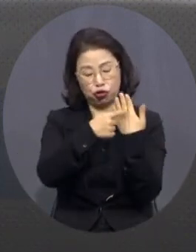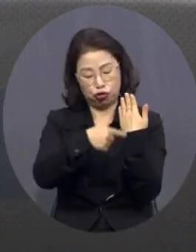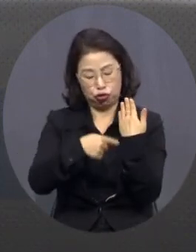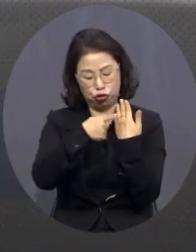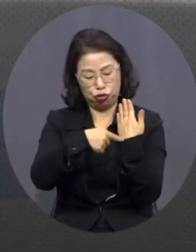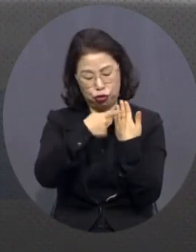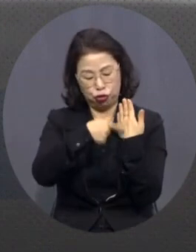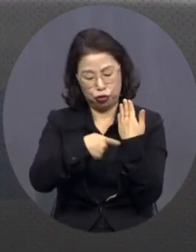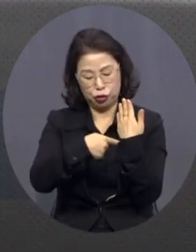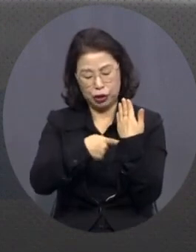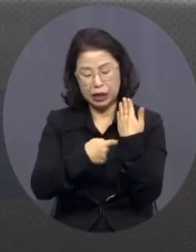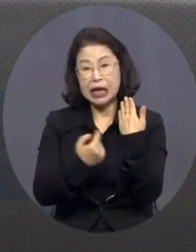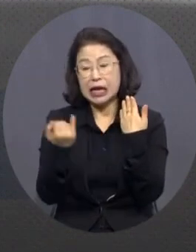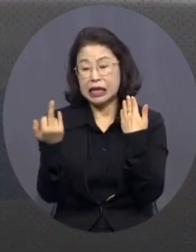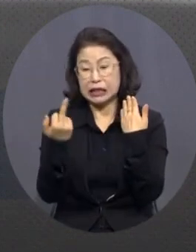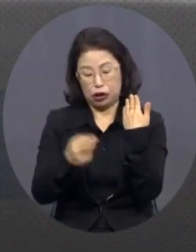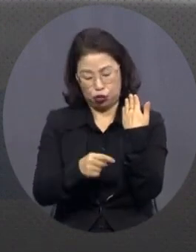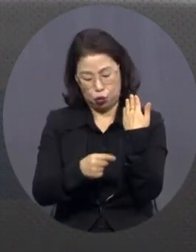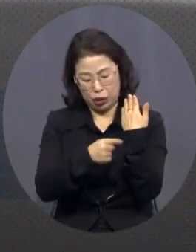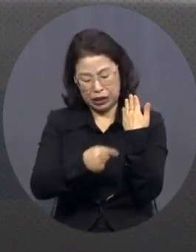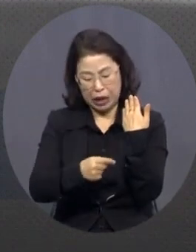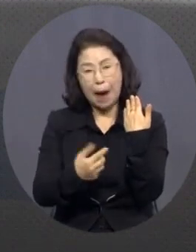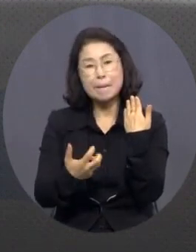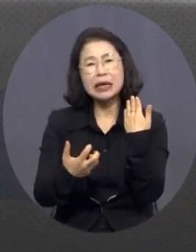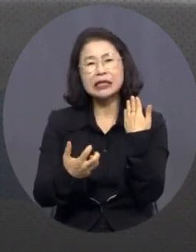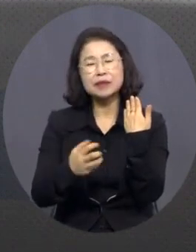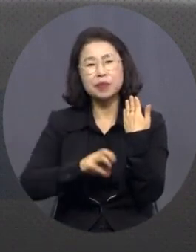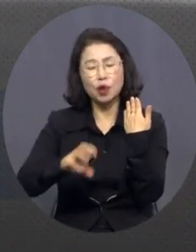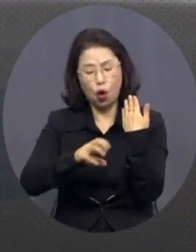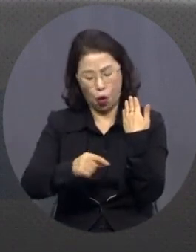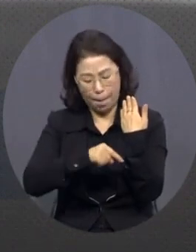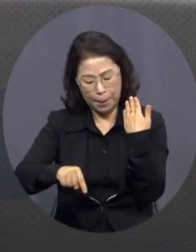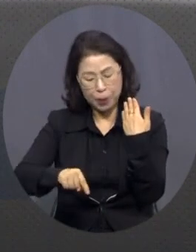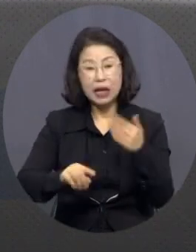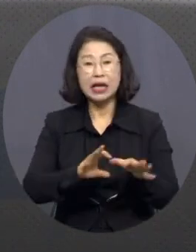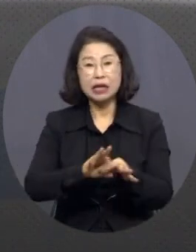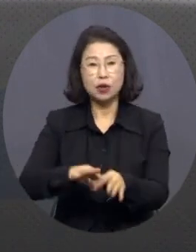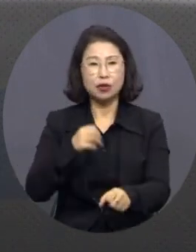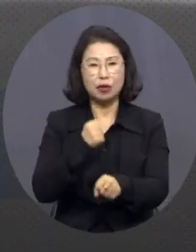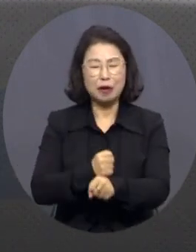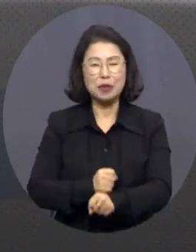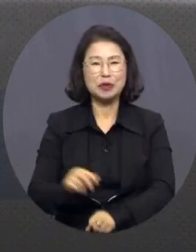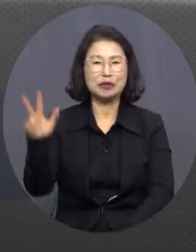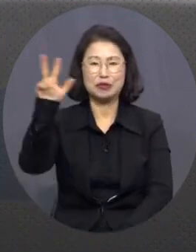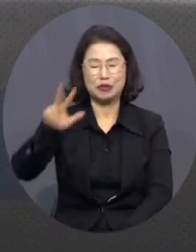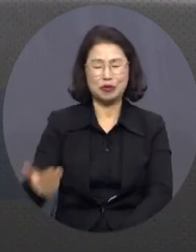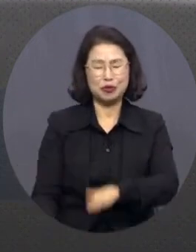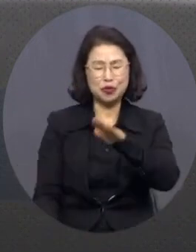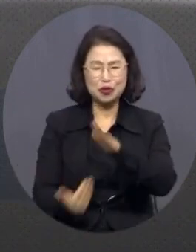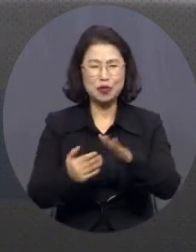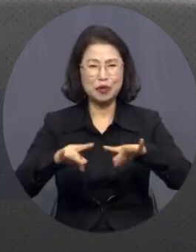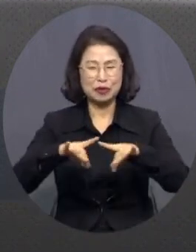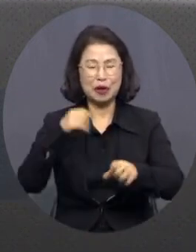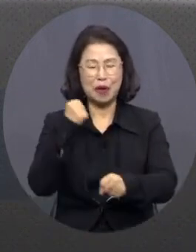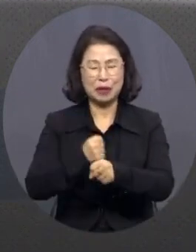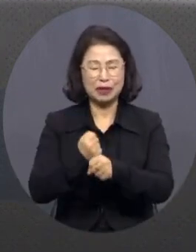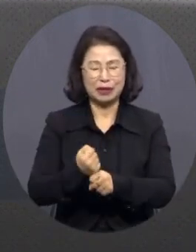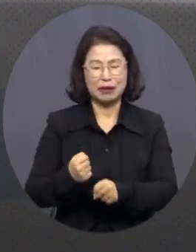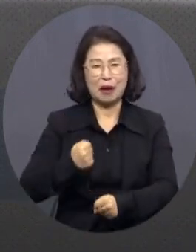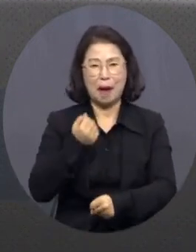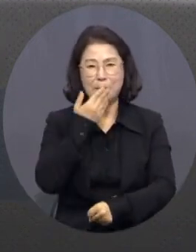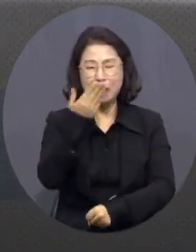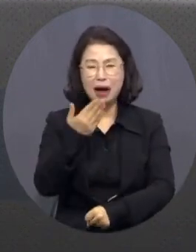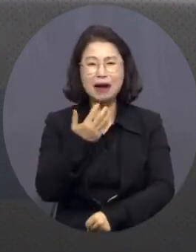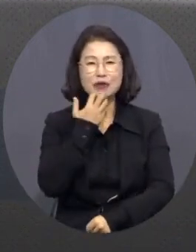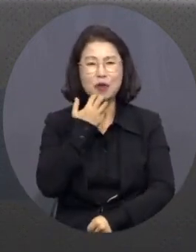송전설비 연결해 주면 우리 집적화 단지에서 생산되는 전국 최고 수준의 전력 재생 에너지 전력을